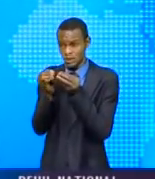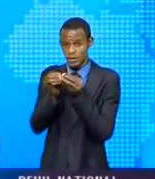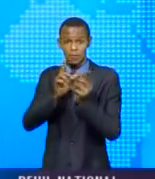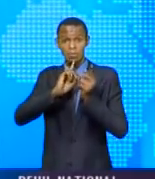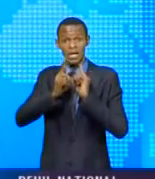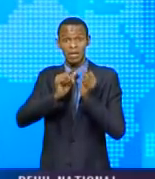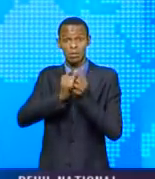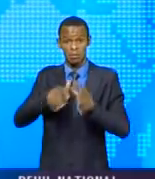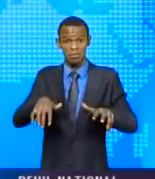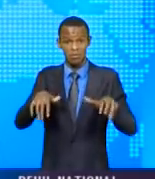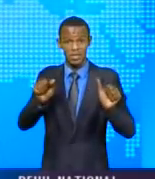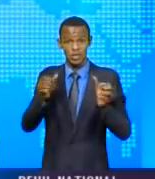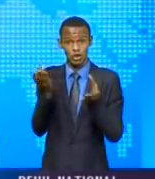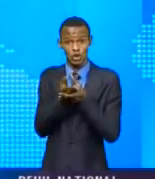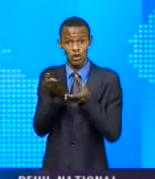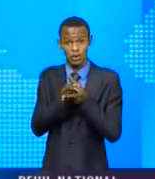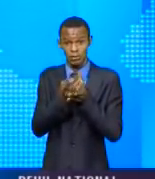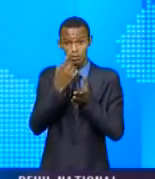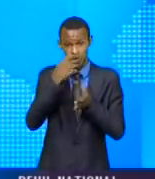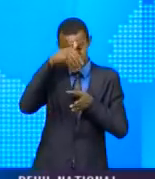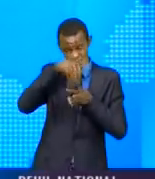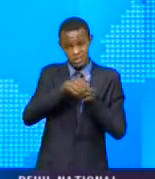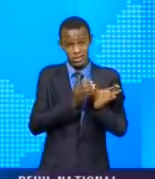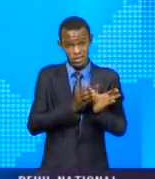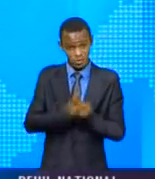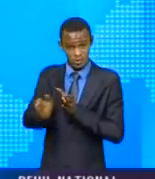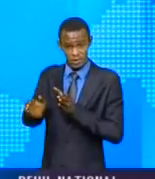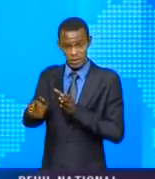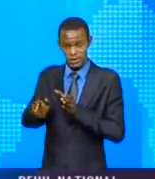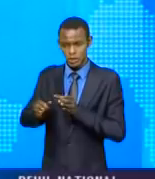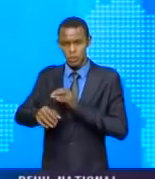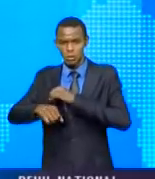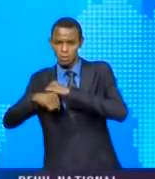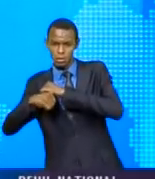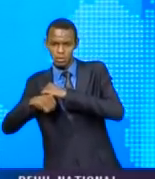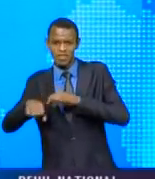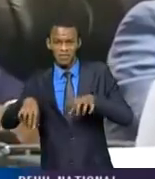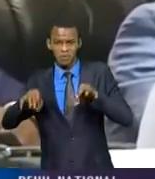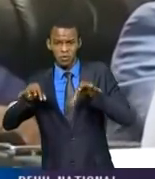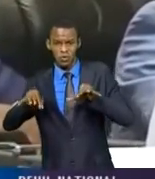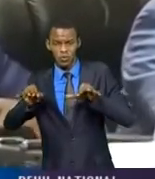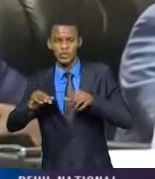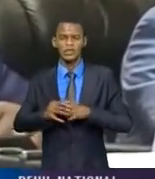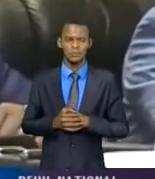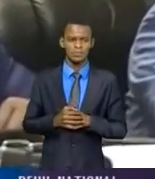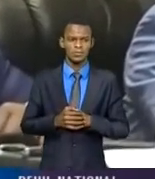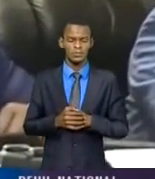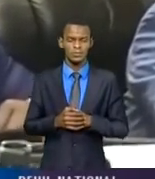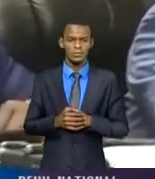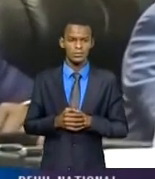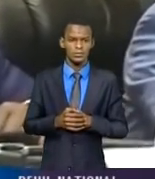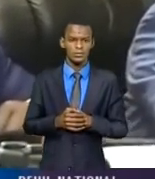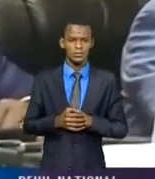à l'élaboration dans la politique foncière provincial a suivi provincial du titre foncier au